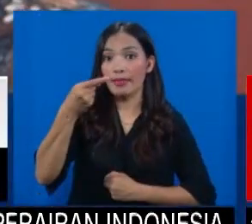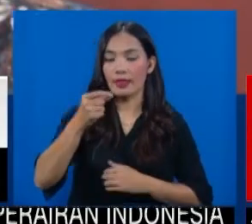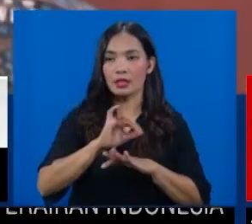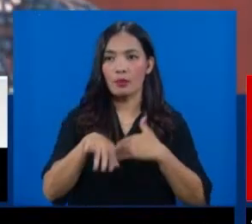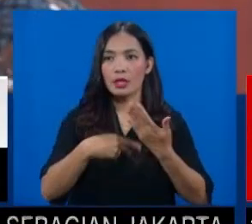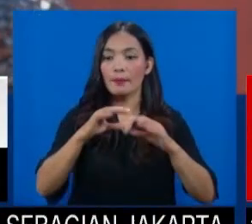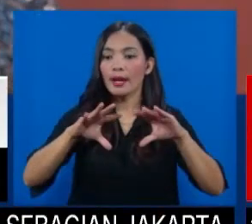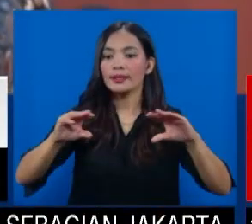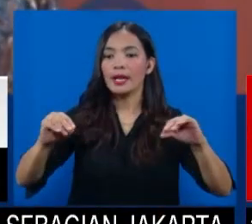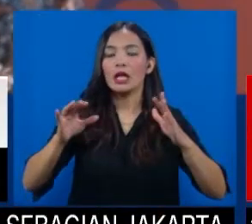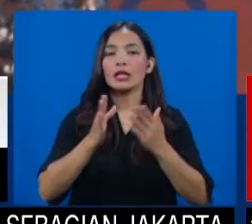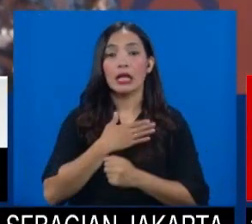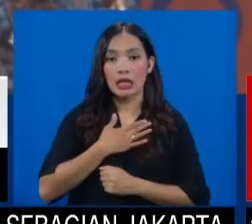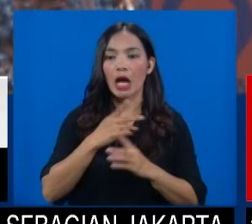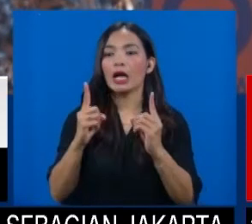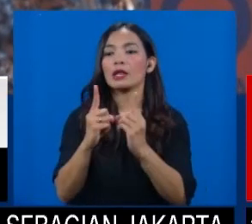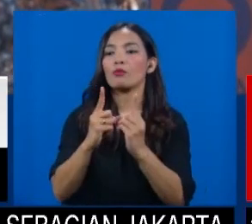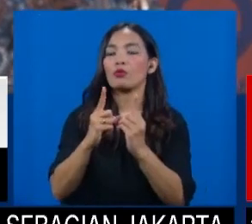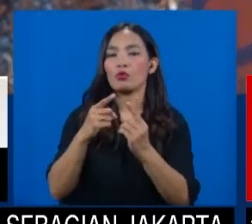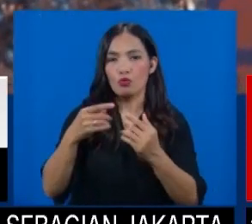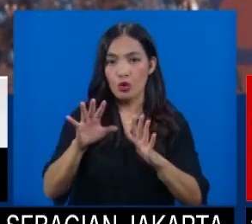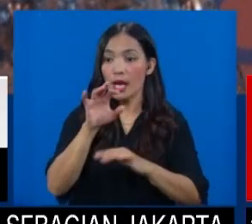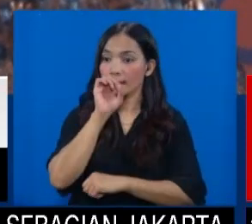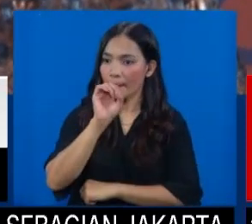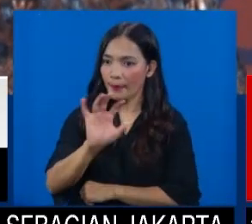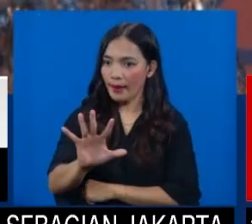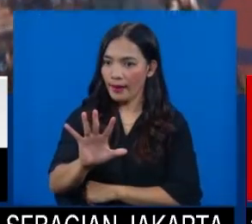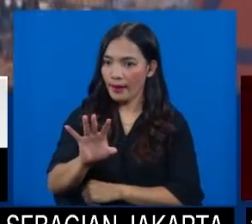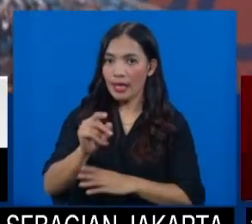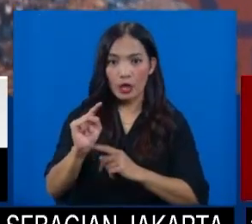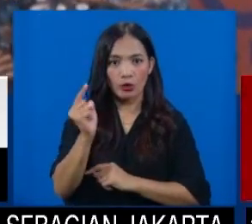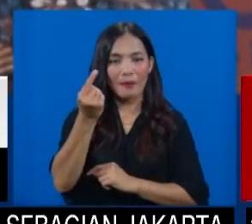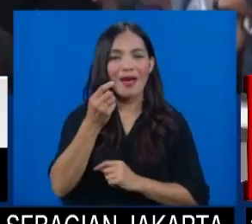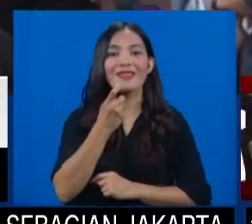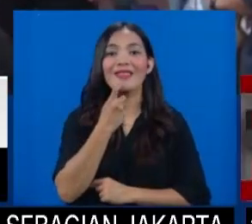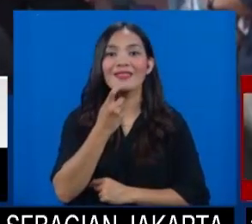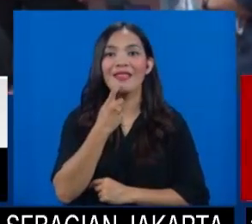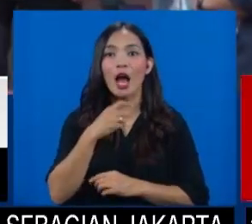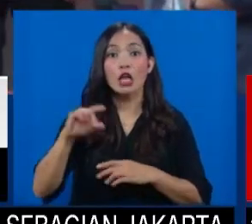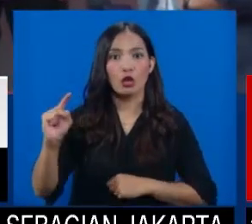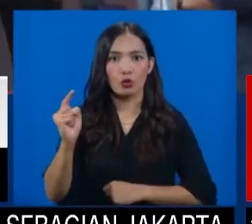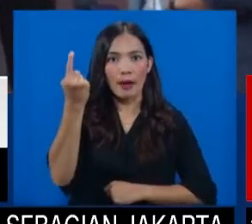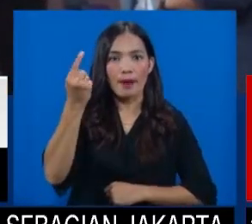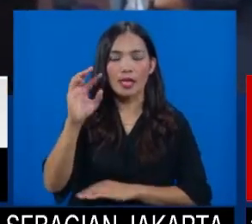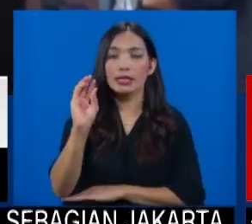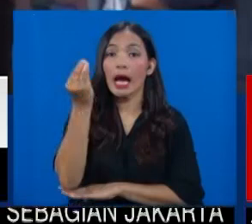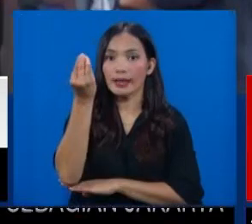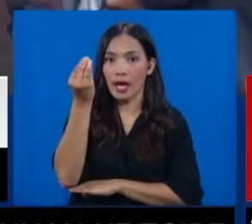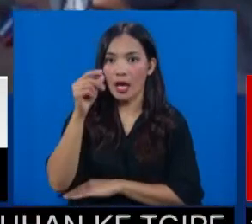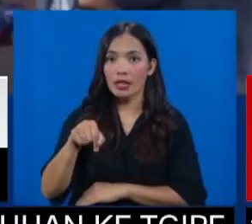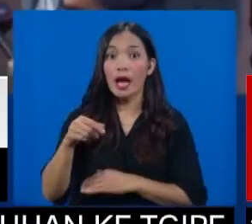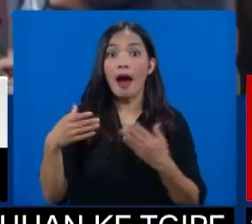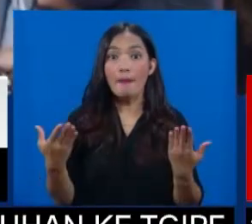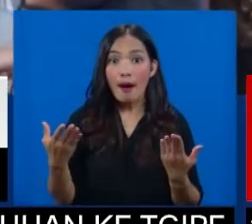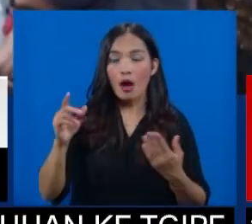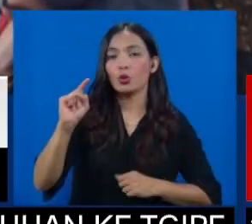percepatan-percepatan. Kemarin saya sudah sampaikan kepada Pak Heru, utamanya persoalan utama di DKI Jakarta.